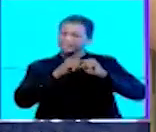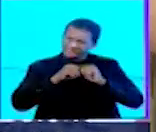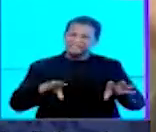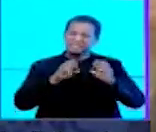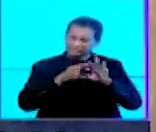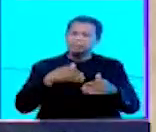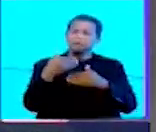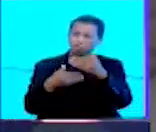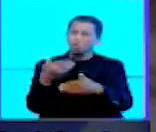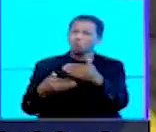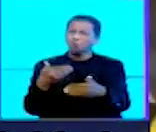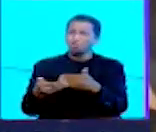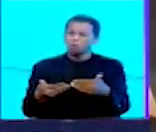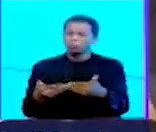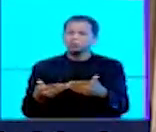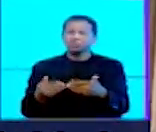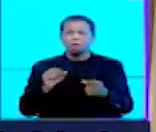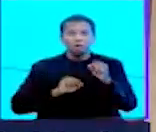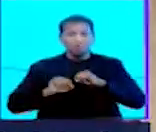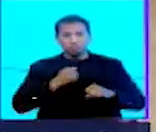dengan berbagai kegiatan sosialnya.